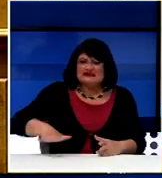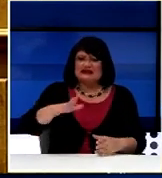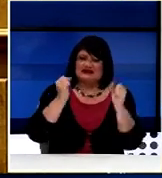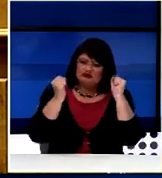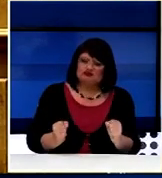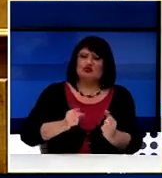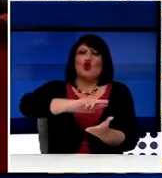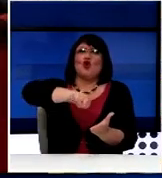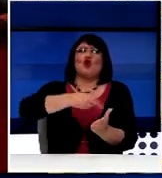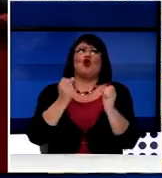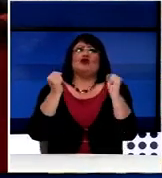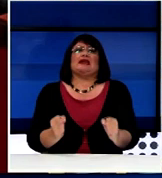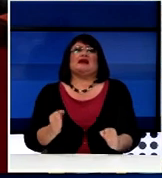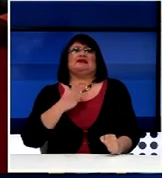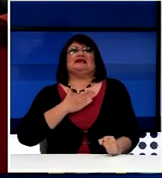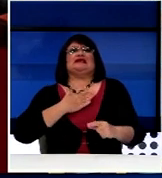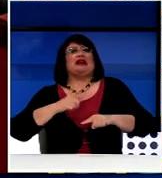χώρας.